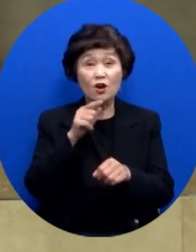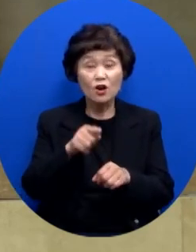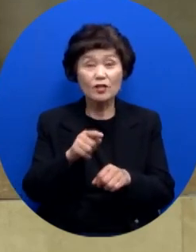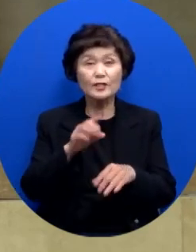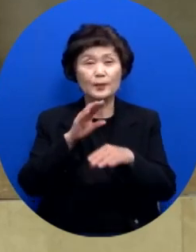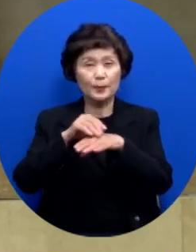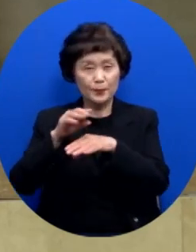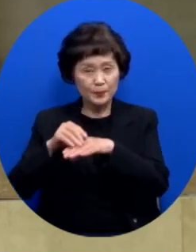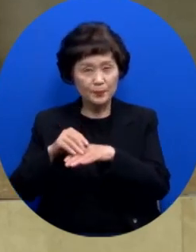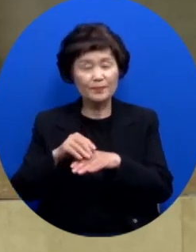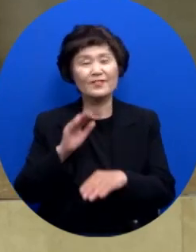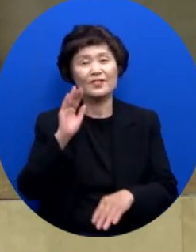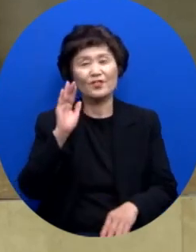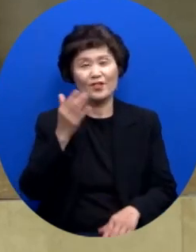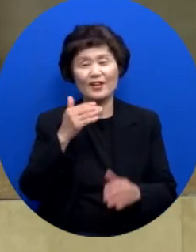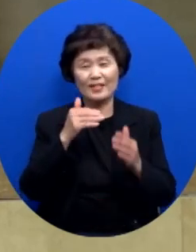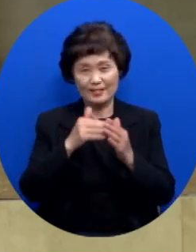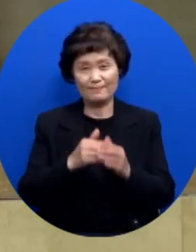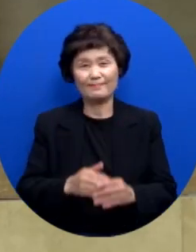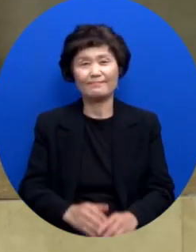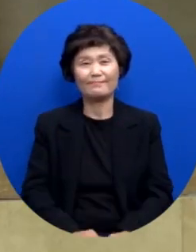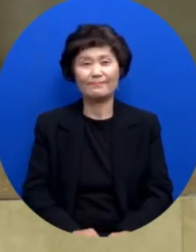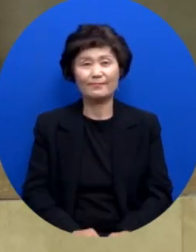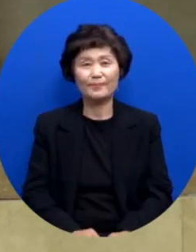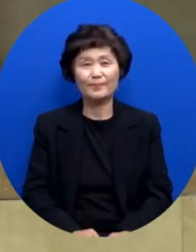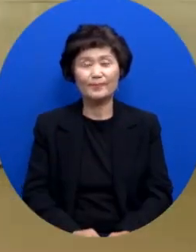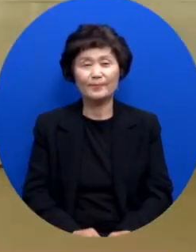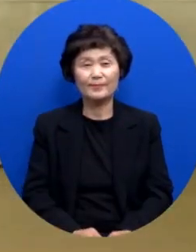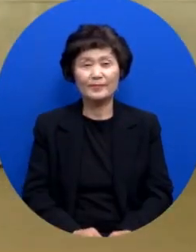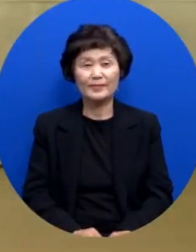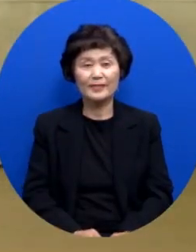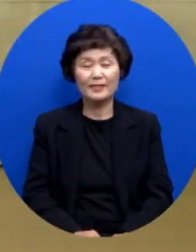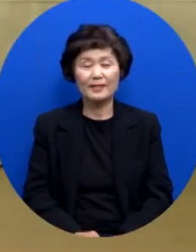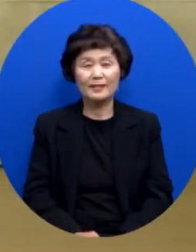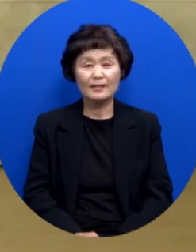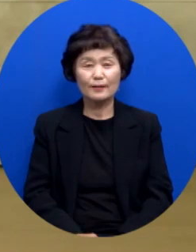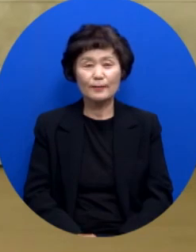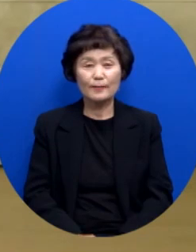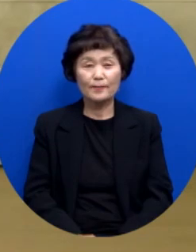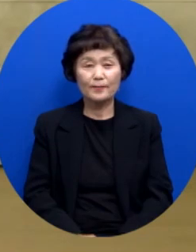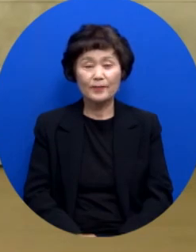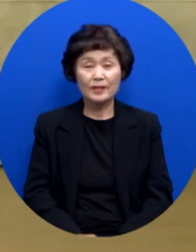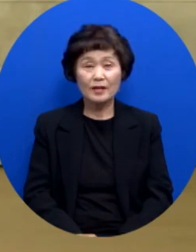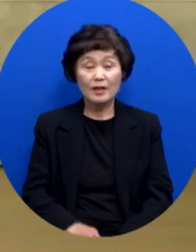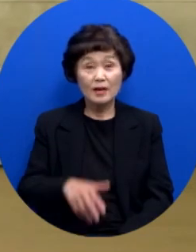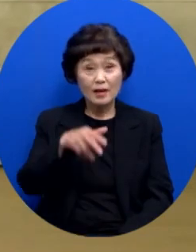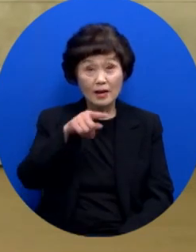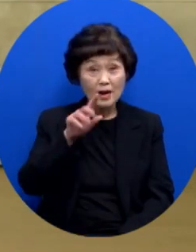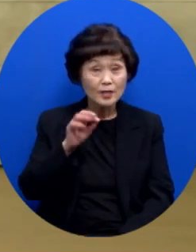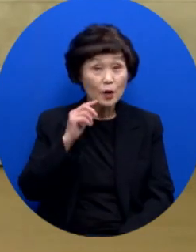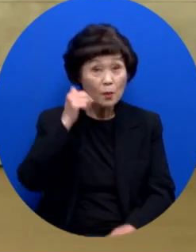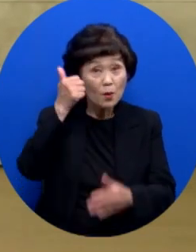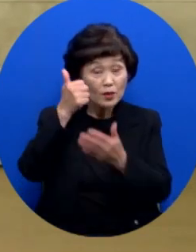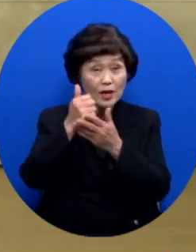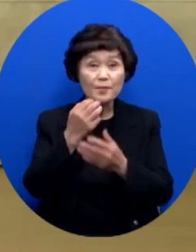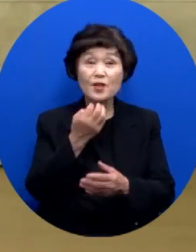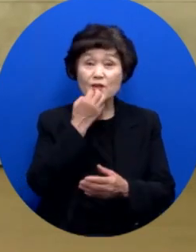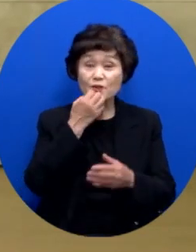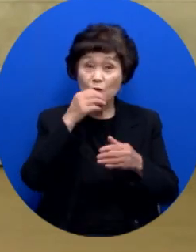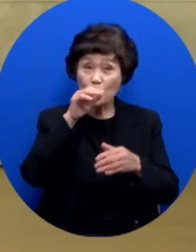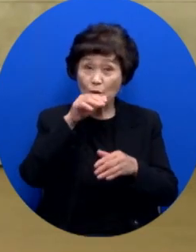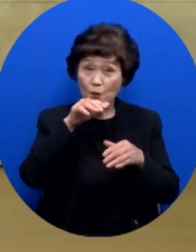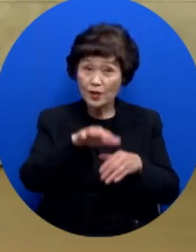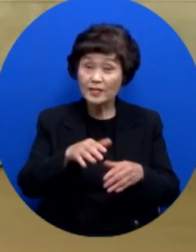것이 목사님이 가르쳐 주신 것입니다. 네, 목사님. 정필도 목사님은 서울에서 출생하셨다고